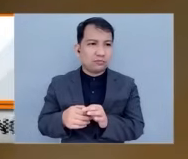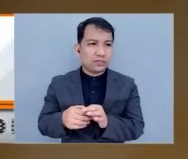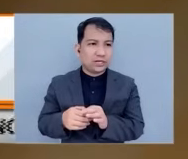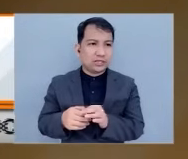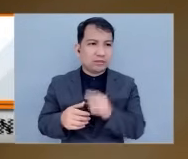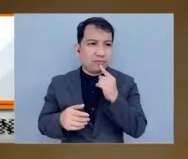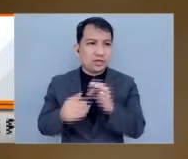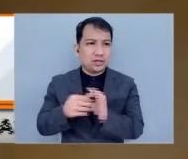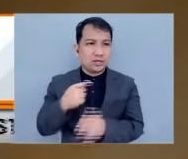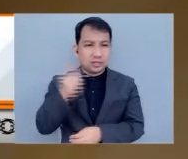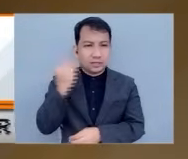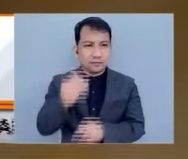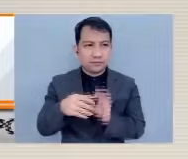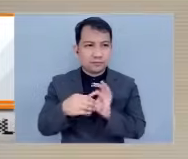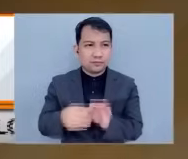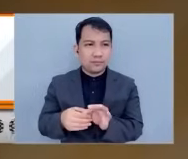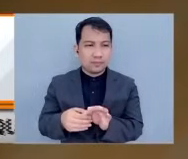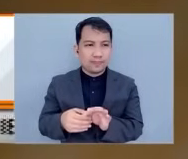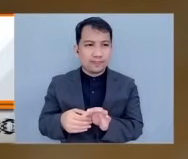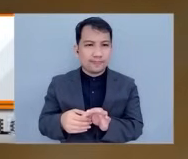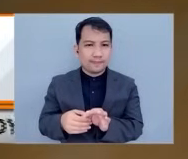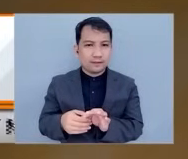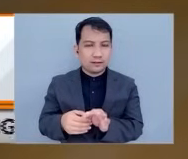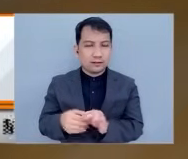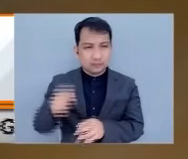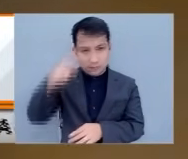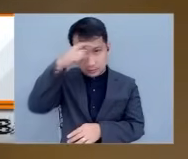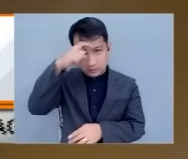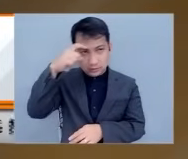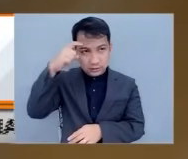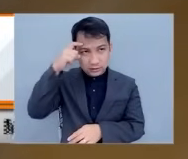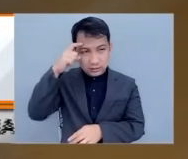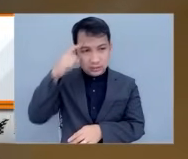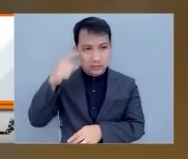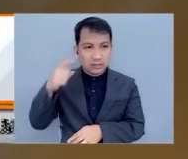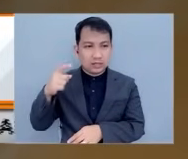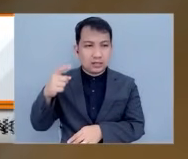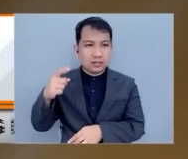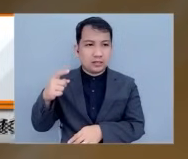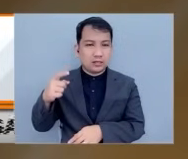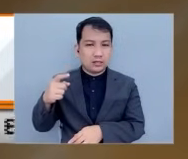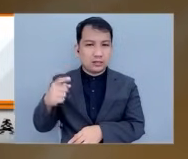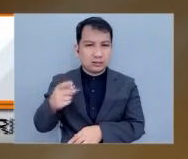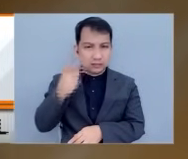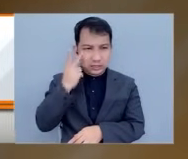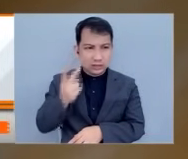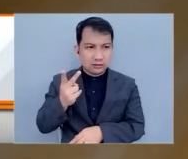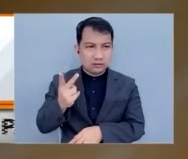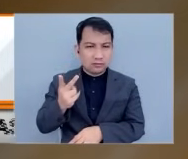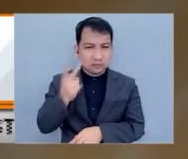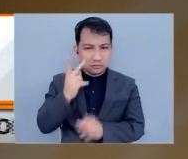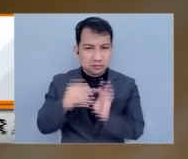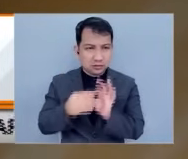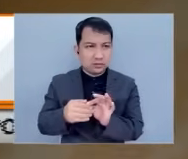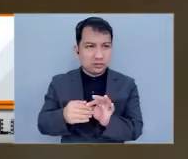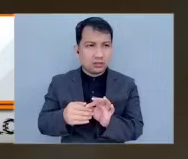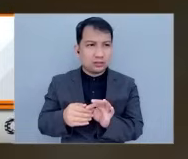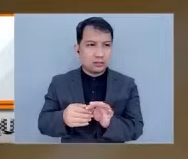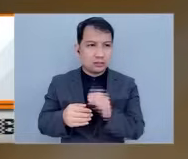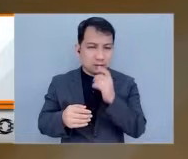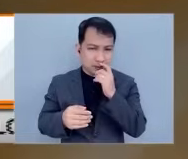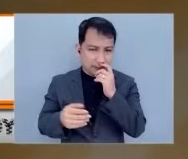lalo na pag summer. Pero kahit naman hindi summer, nakakita ka rin naman, pero hindi